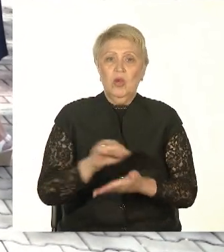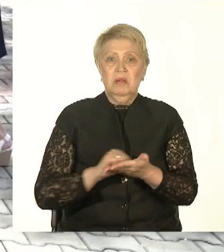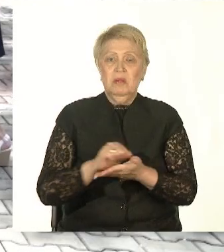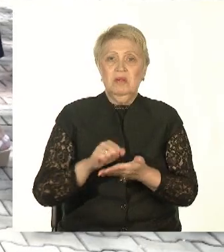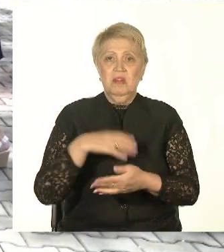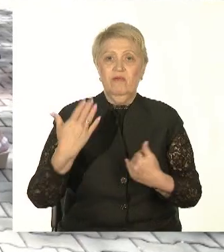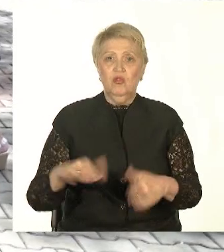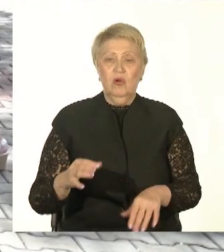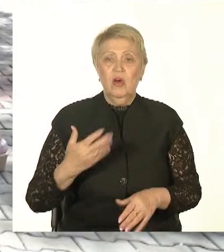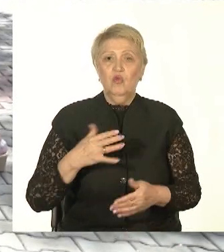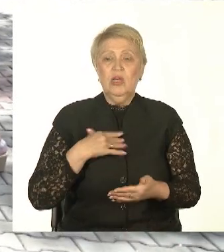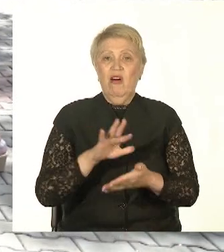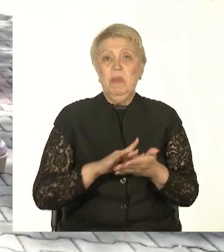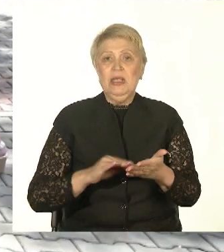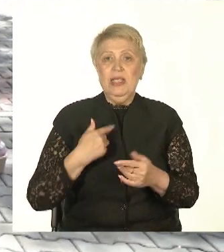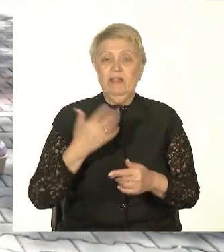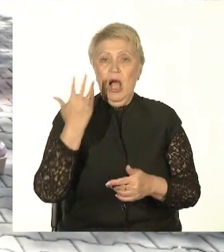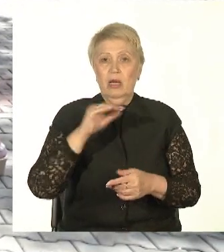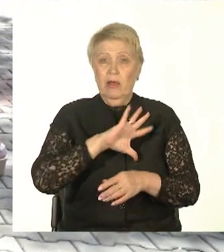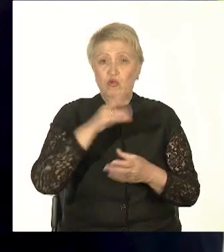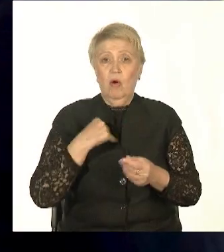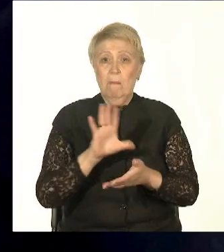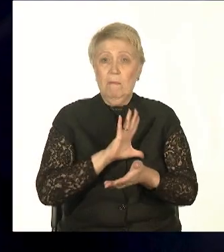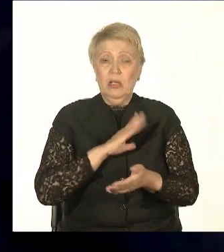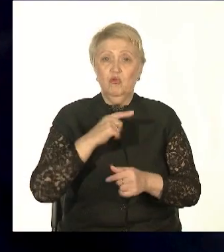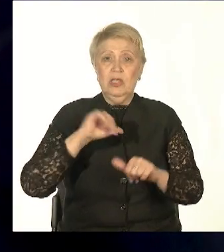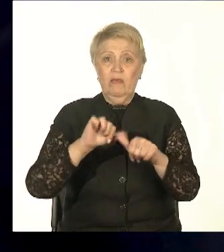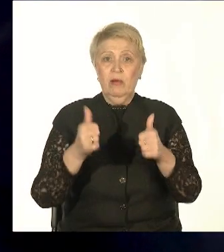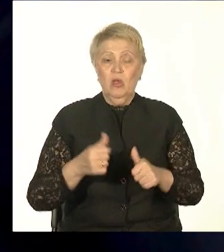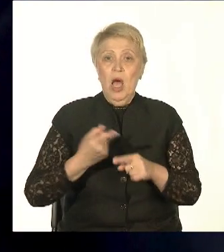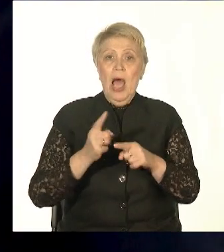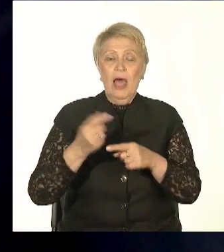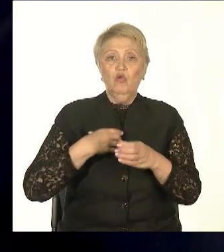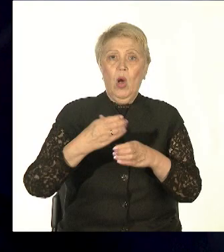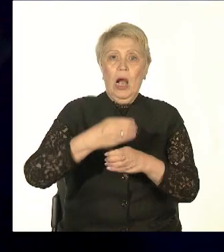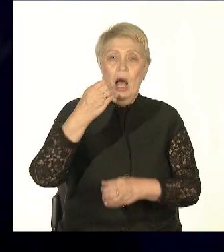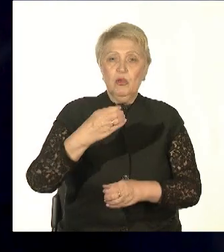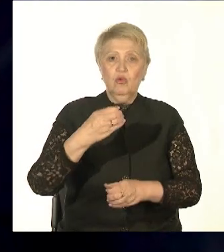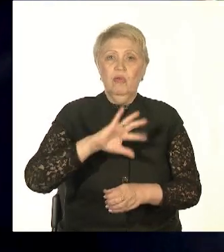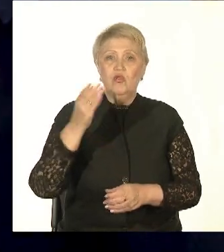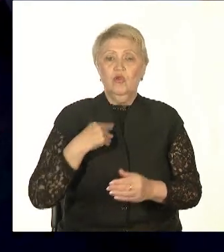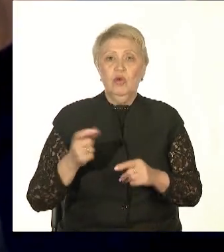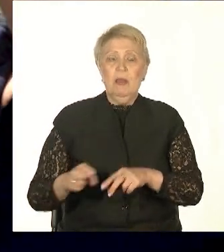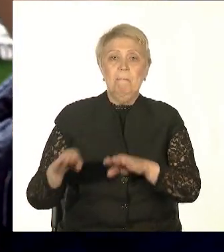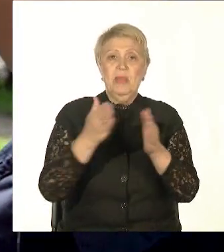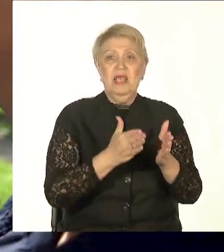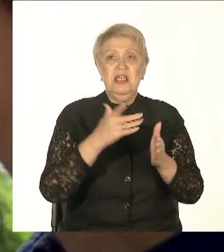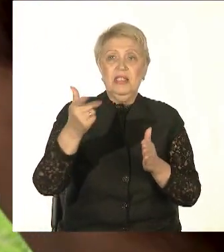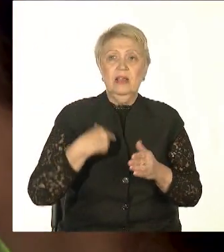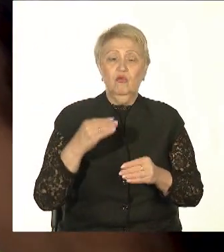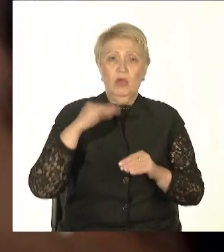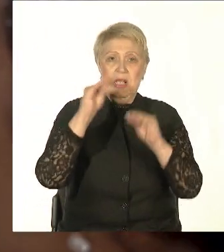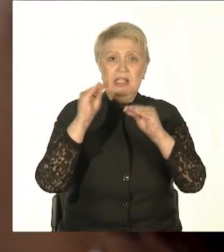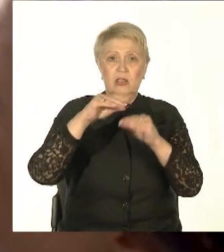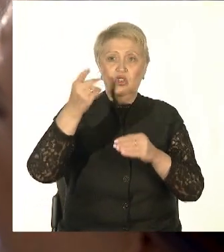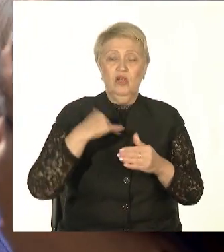Впоследствии, когда арка уже была вот эта вся сформирована, вот эту капсулу с закладного камня мы перенесли и вот сюда вот заложили